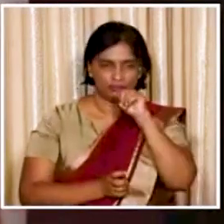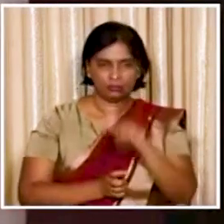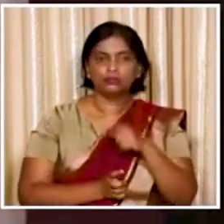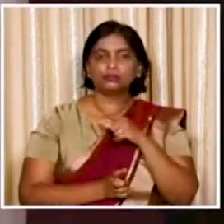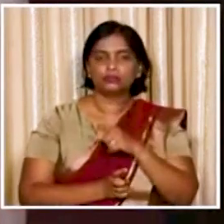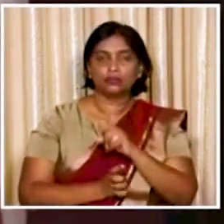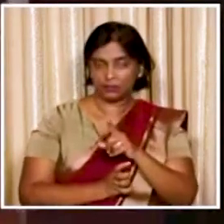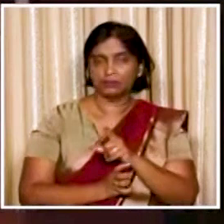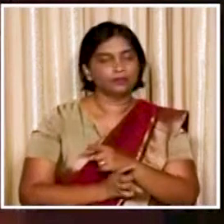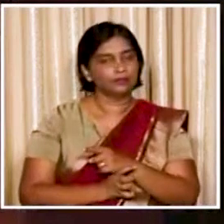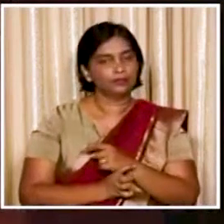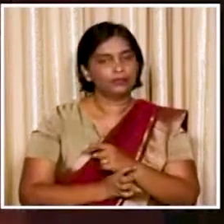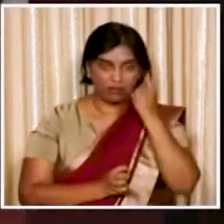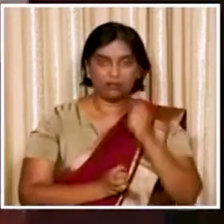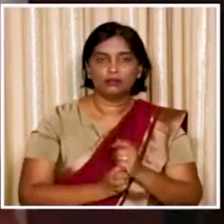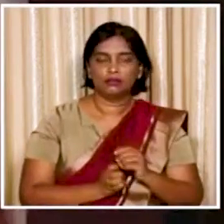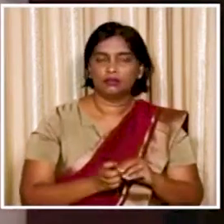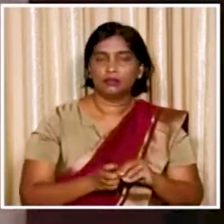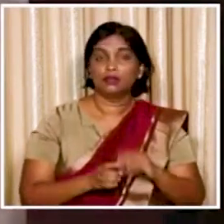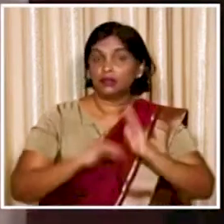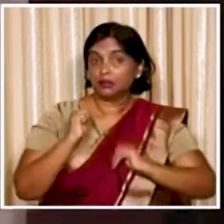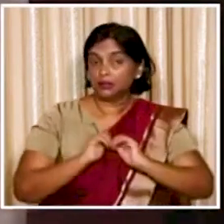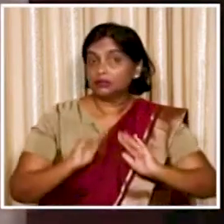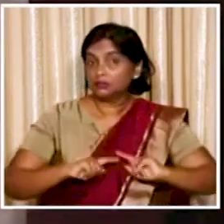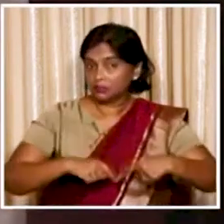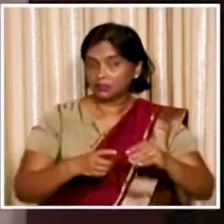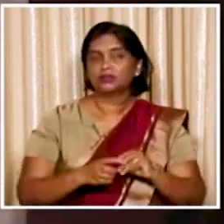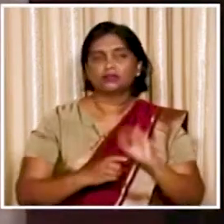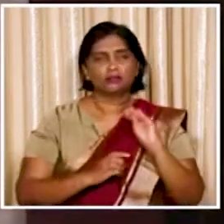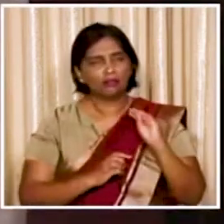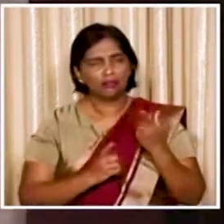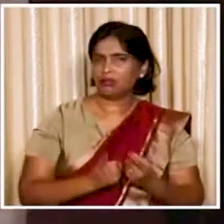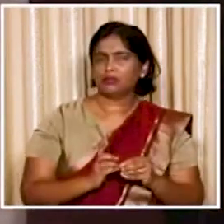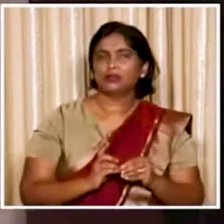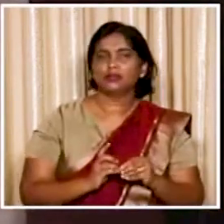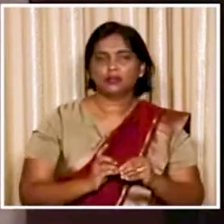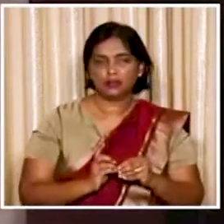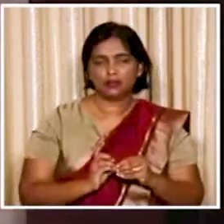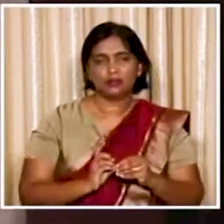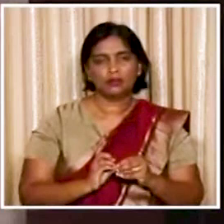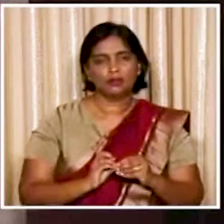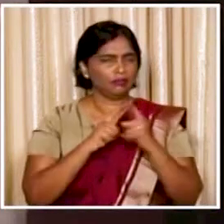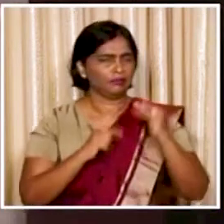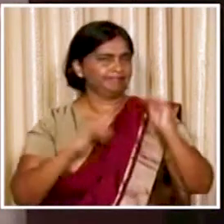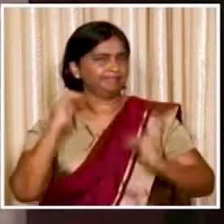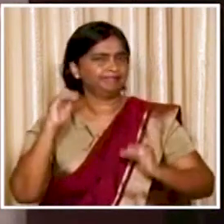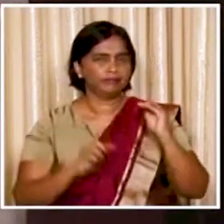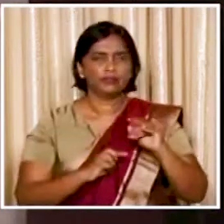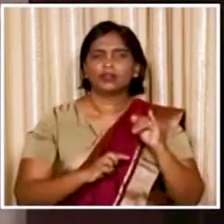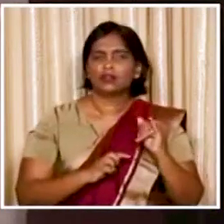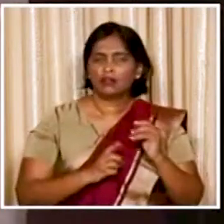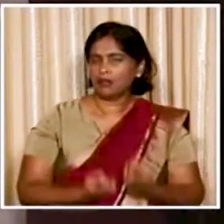ඔබතුමා ඉදිරිපත් කරපු අදහස් ක්‍රියාත්මක කිරීමේදී යම් යම් ඌනතාවයන් යම් යම් පරතරයන් යම්